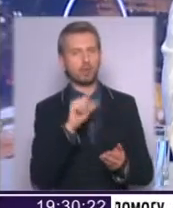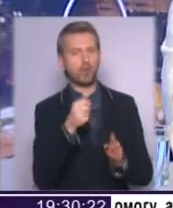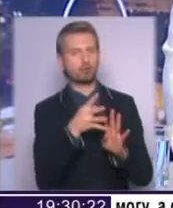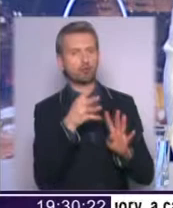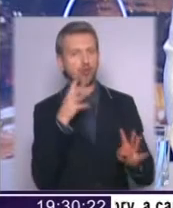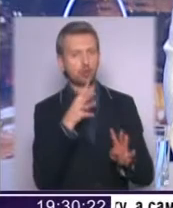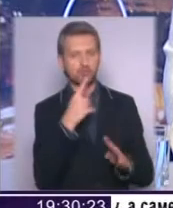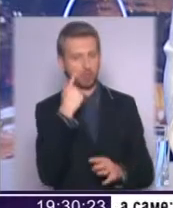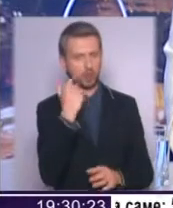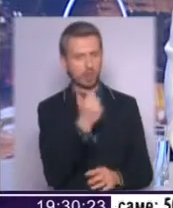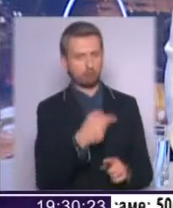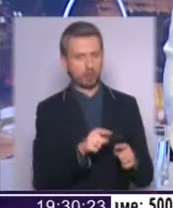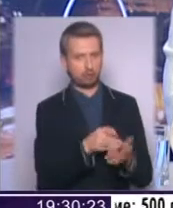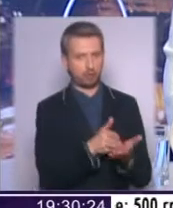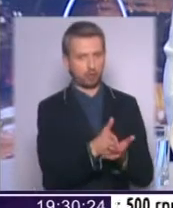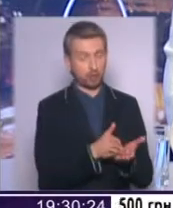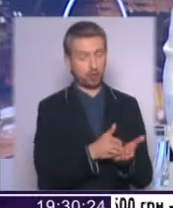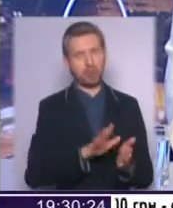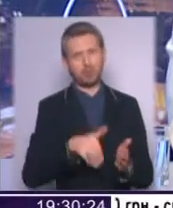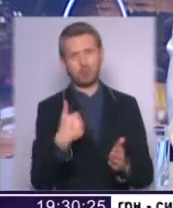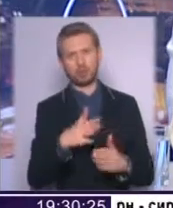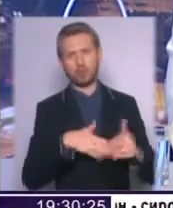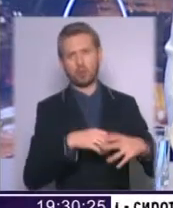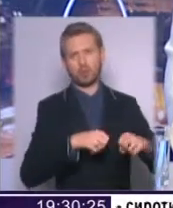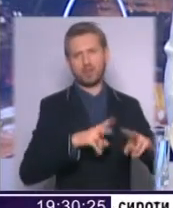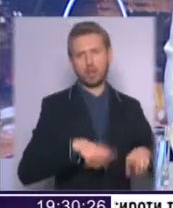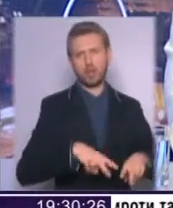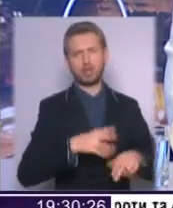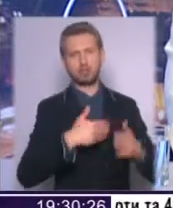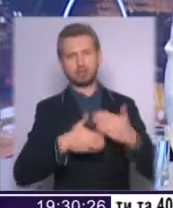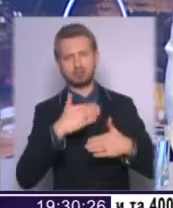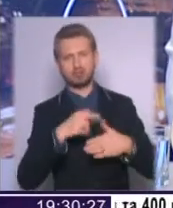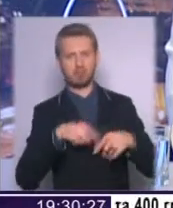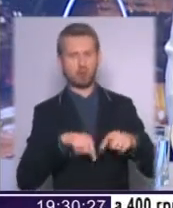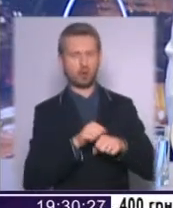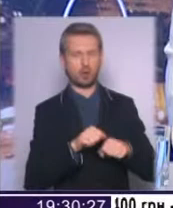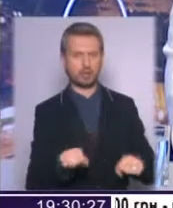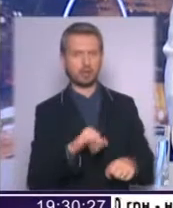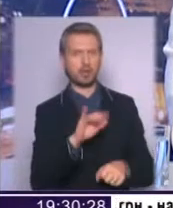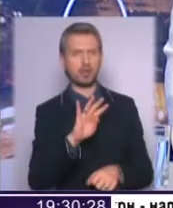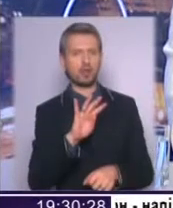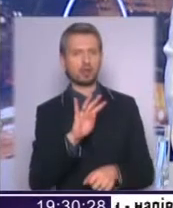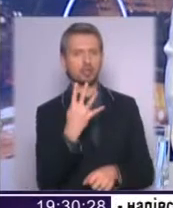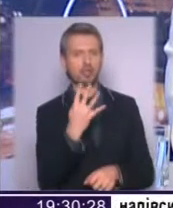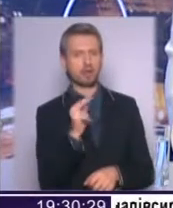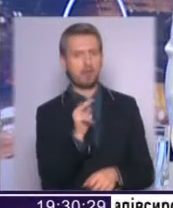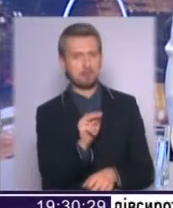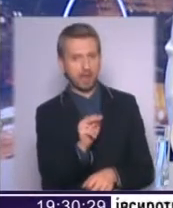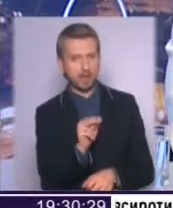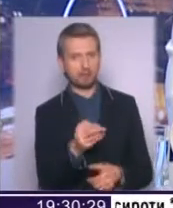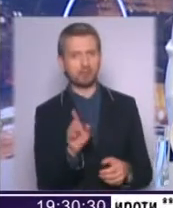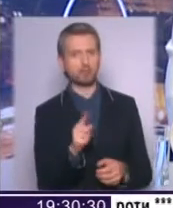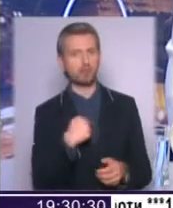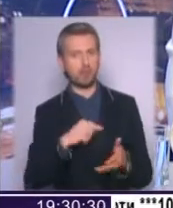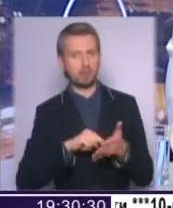пріоритетом на цю посаду, ну, а далі вже професіоналізм, далі йде вже патріотизм, і четверта П, на що я завжди наполягаю,